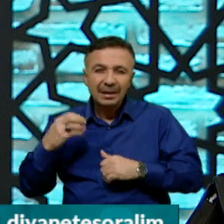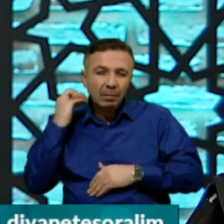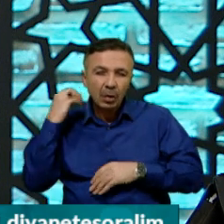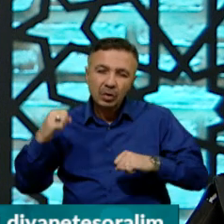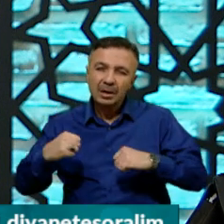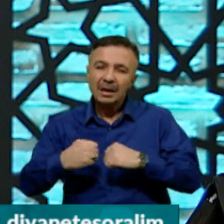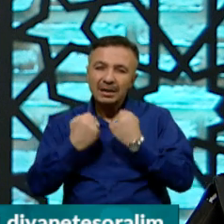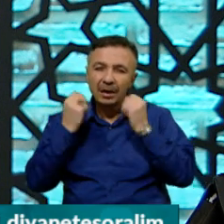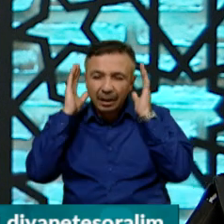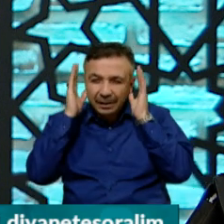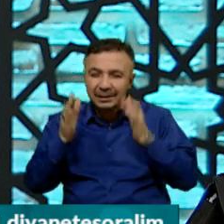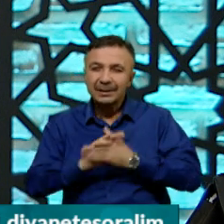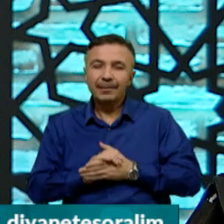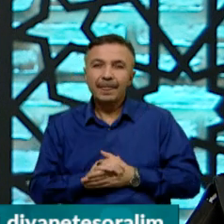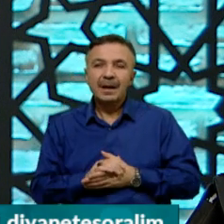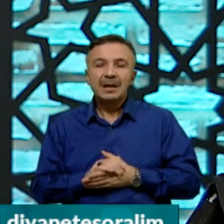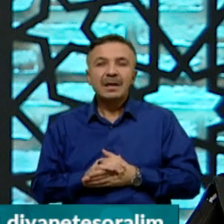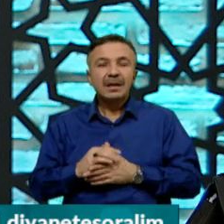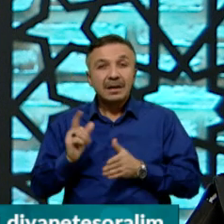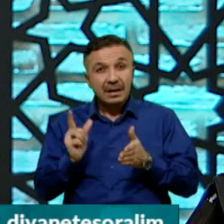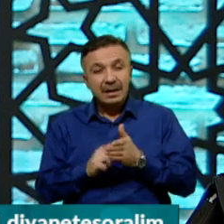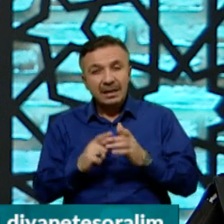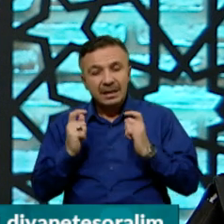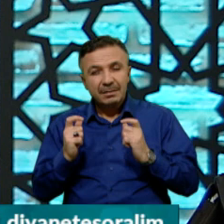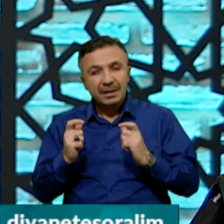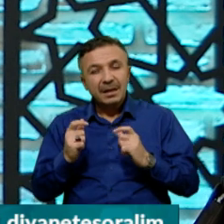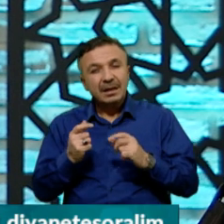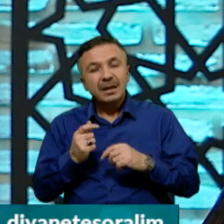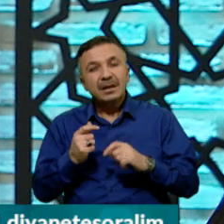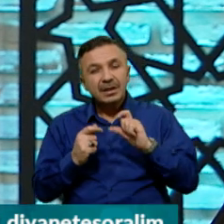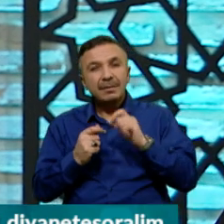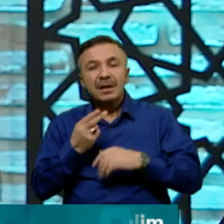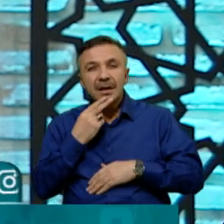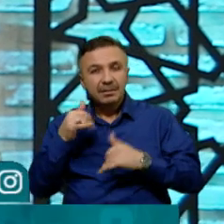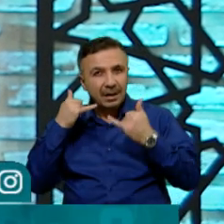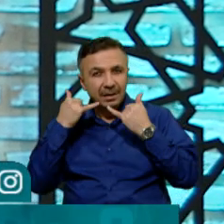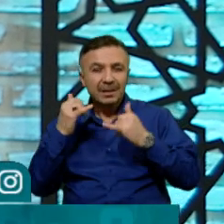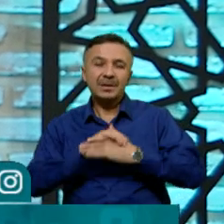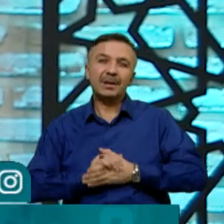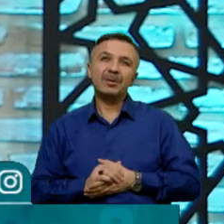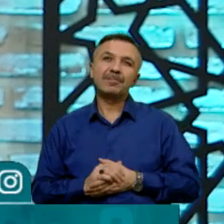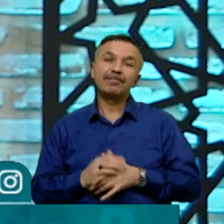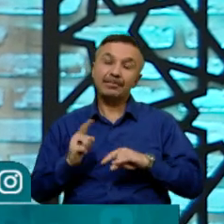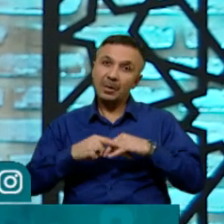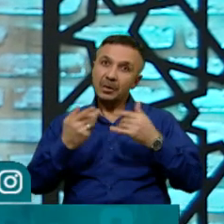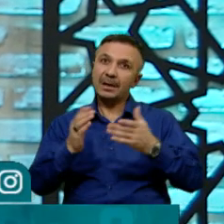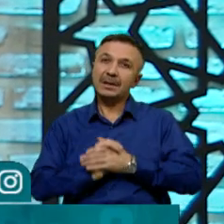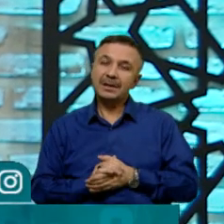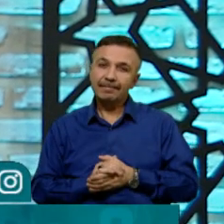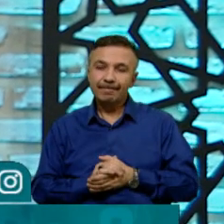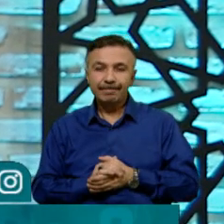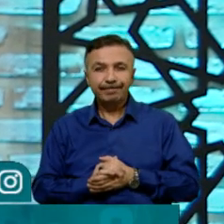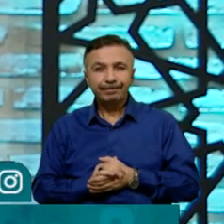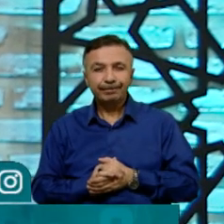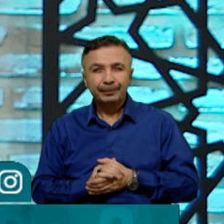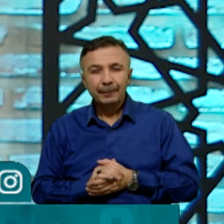telefonumuz daha var İzmir'den Cemile Hanım telefon attığımız daymış Hoşgeldiniz Biz televizyonun